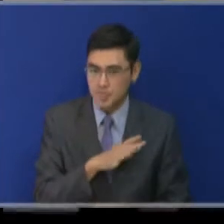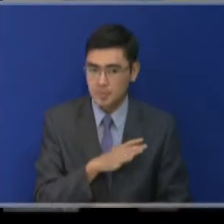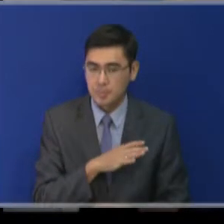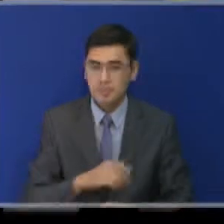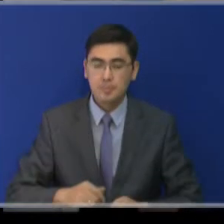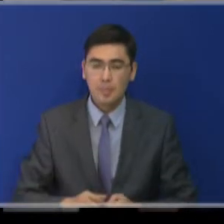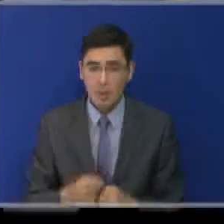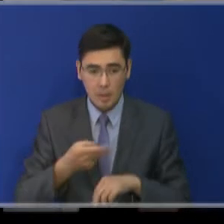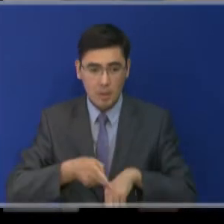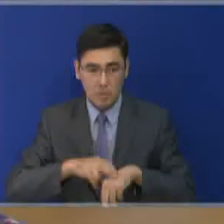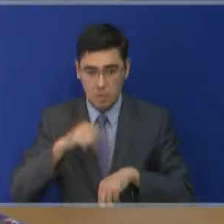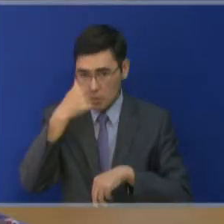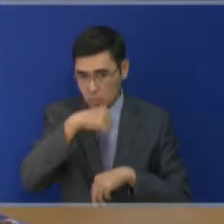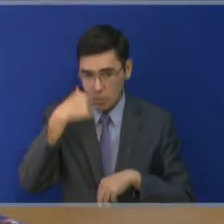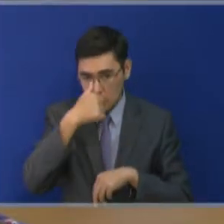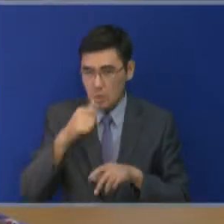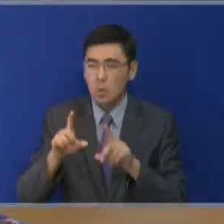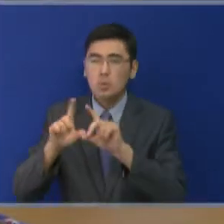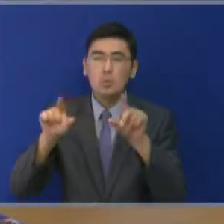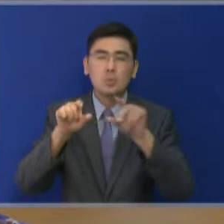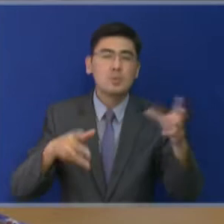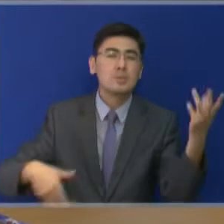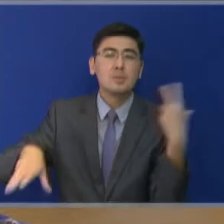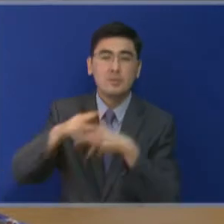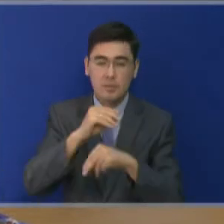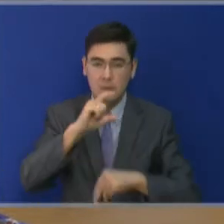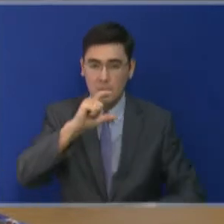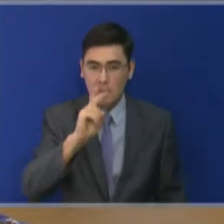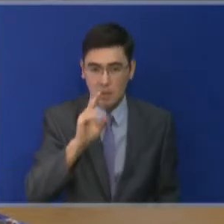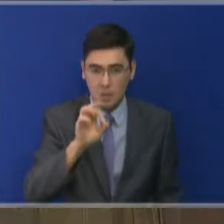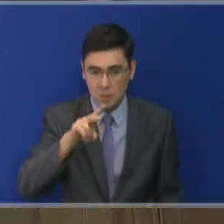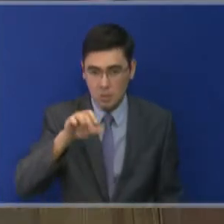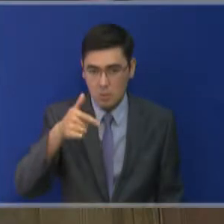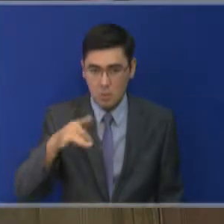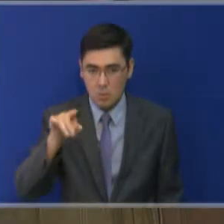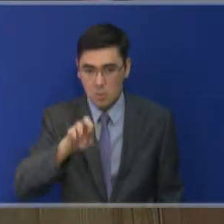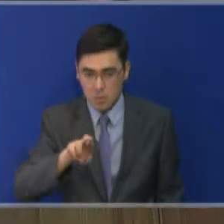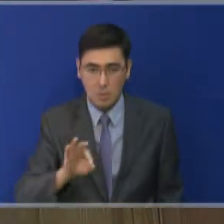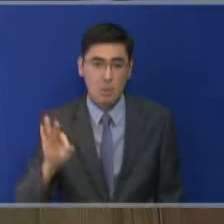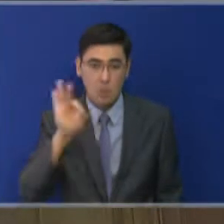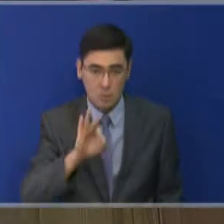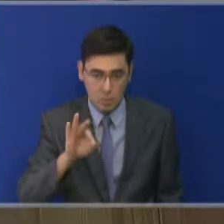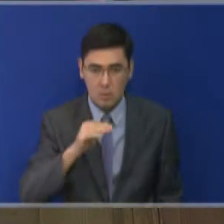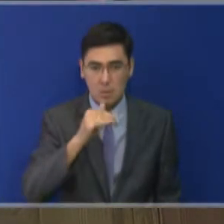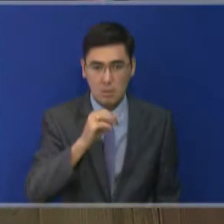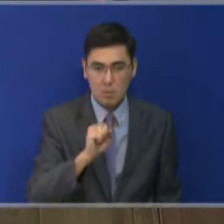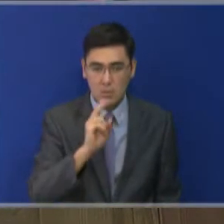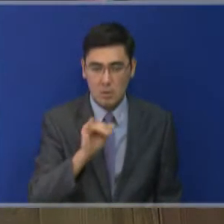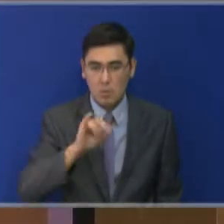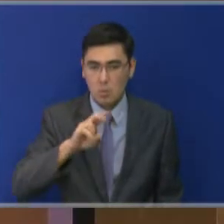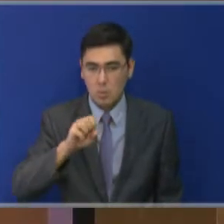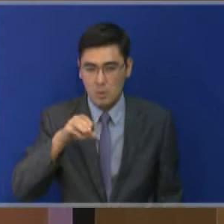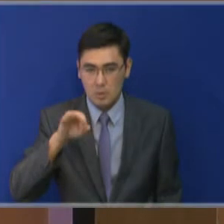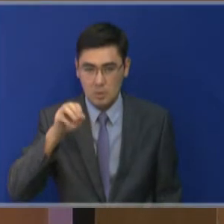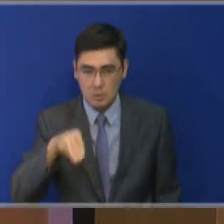сәйкес, биыл мектептер экологиялық білім беретін сынып сағаттары мен факультативті сабақтар өткізуі тиіс. Осы орайда республика